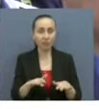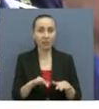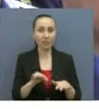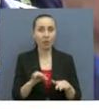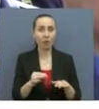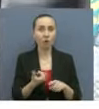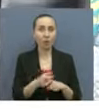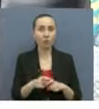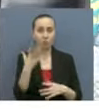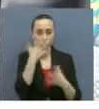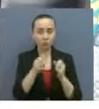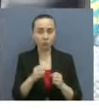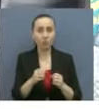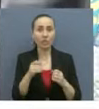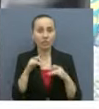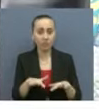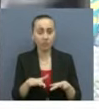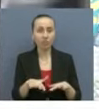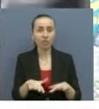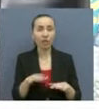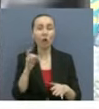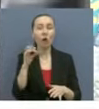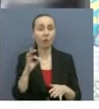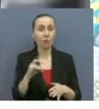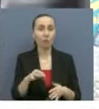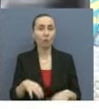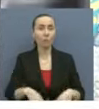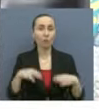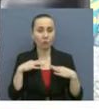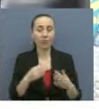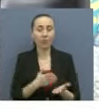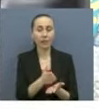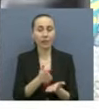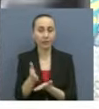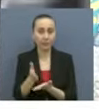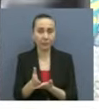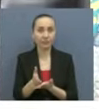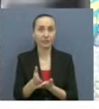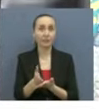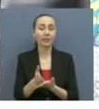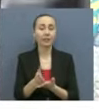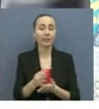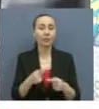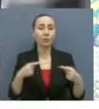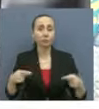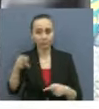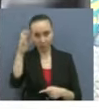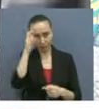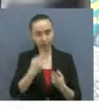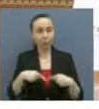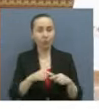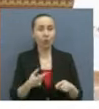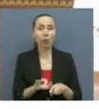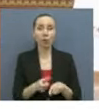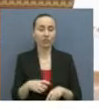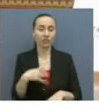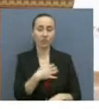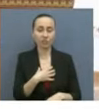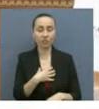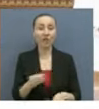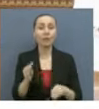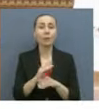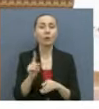серьезных решений, роль прокуратуры в координации правоохранительных органов и иных государственных органов очень важна. Добавим,